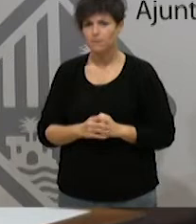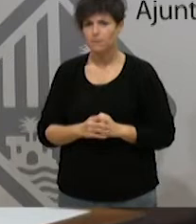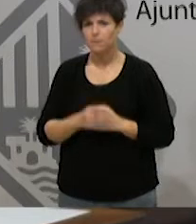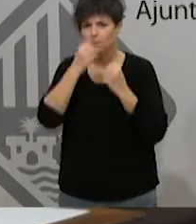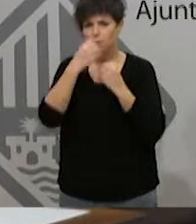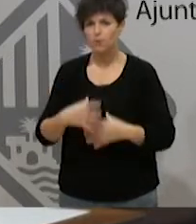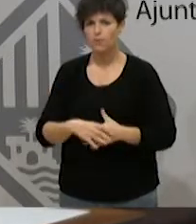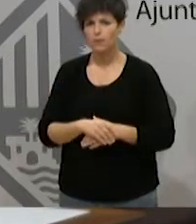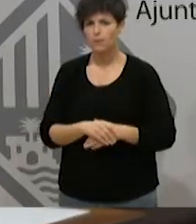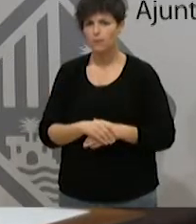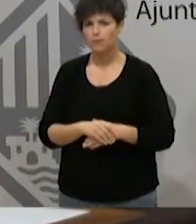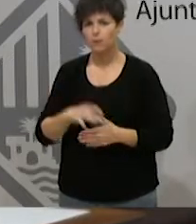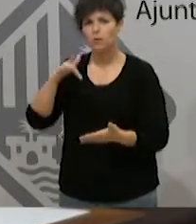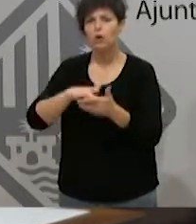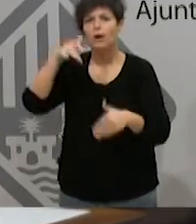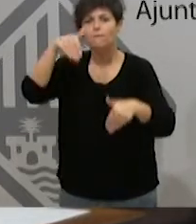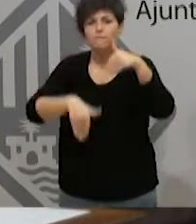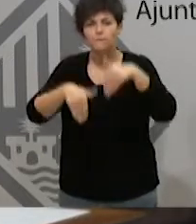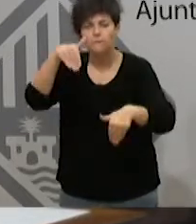Molt bé, passarem a la votació